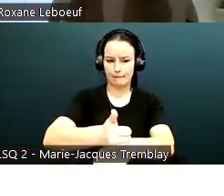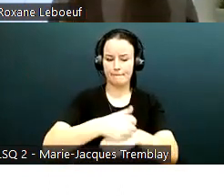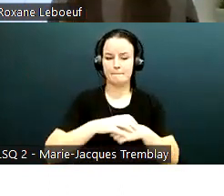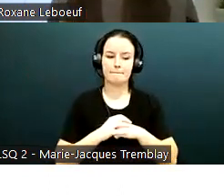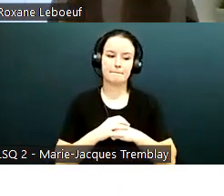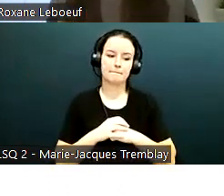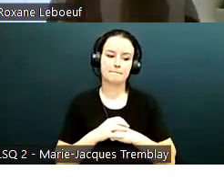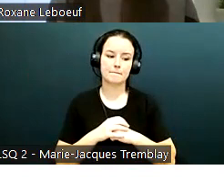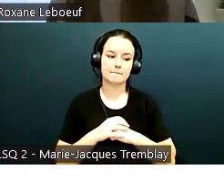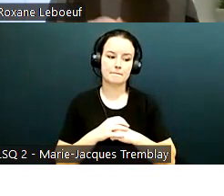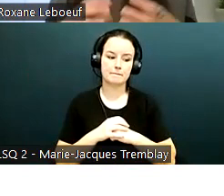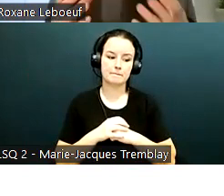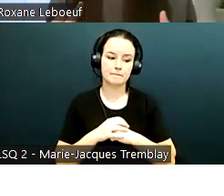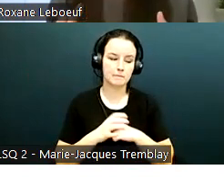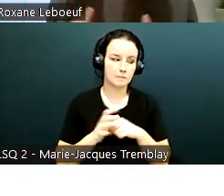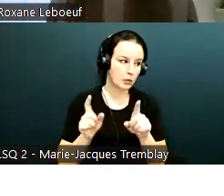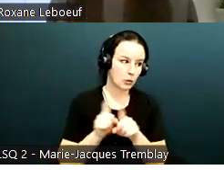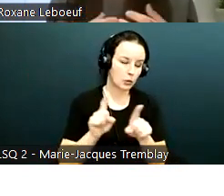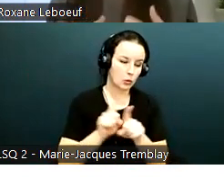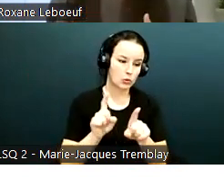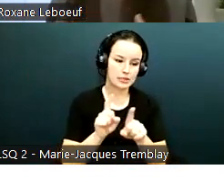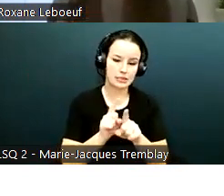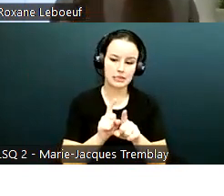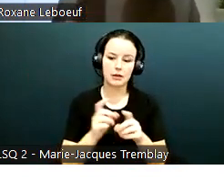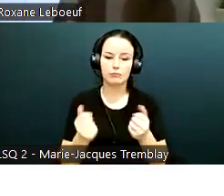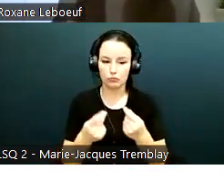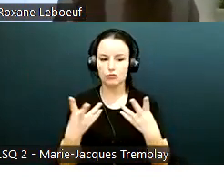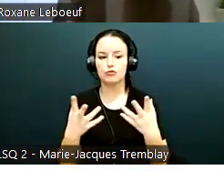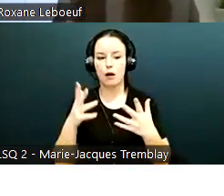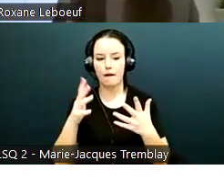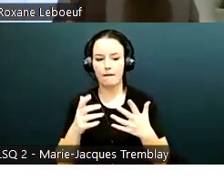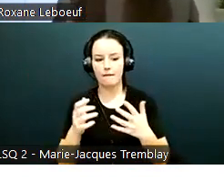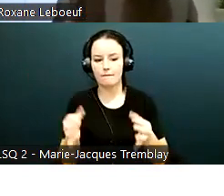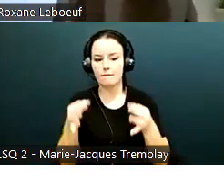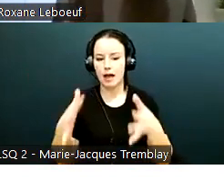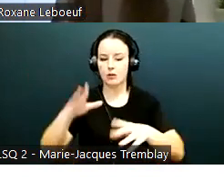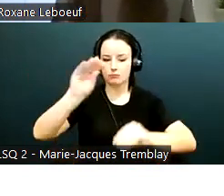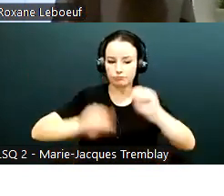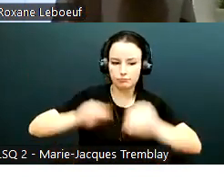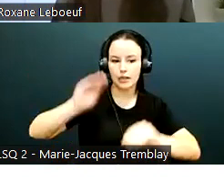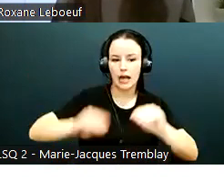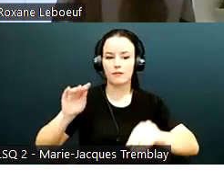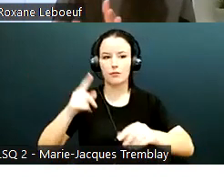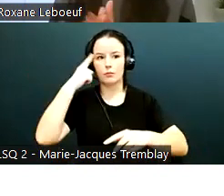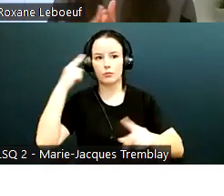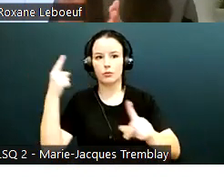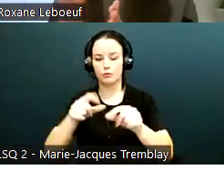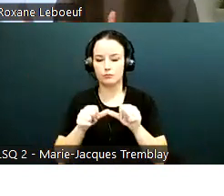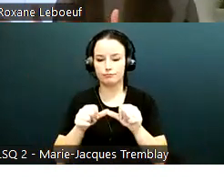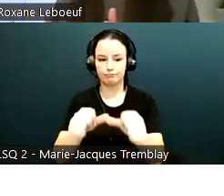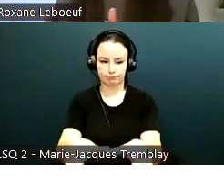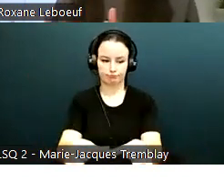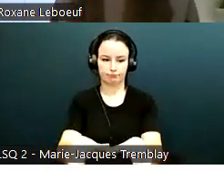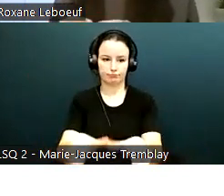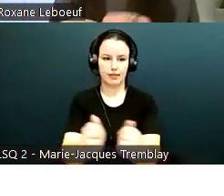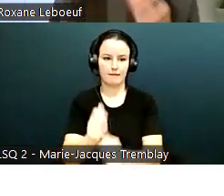programme. Et on vient aussi proposer plusieurs mécanismes d'évaluation et de pérennité pour s'assurer que le programme perdure à